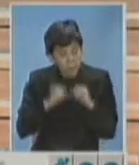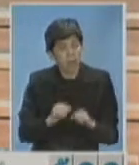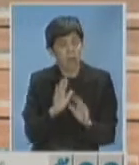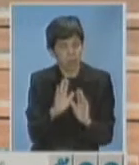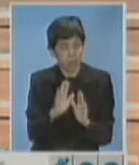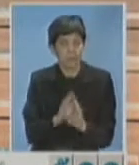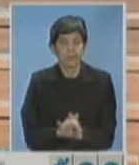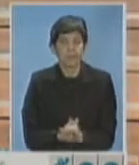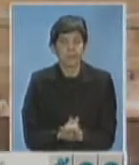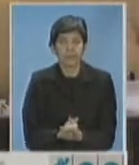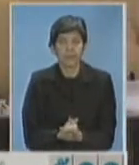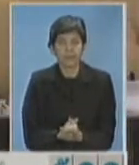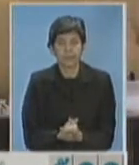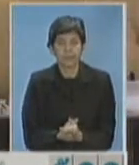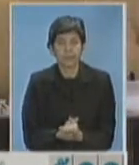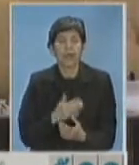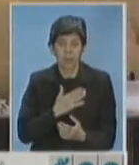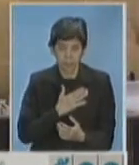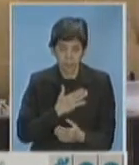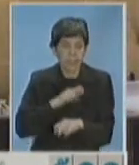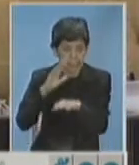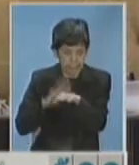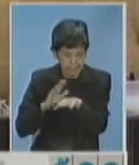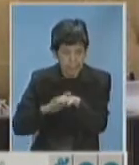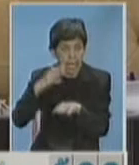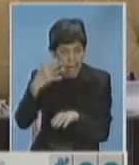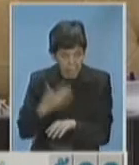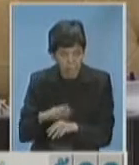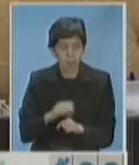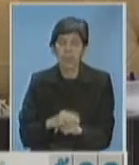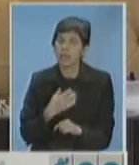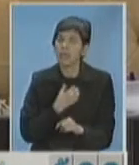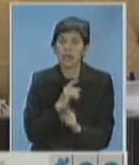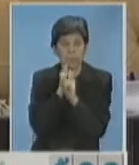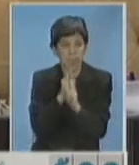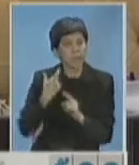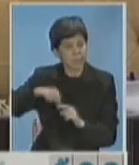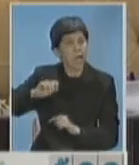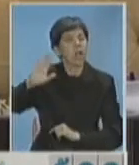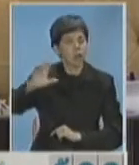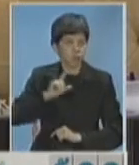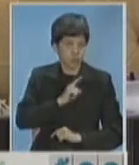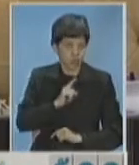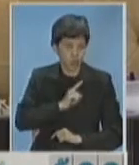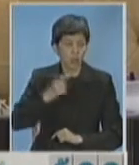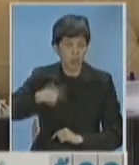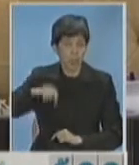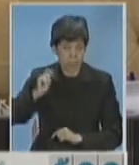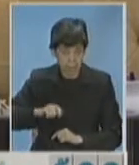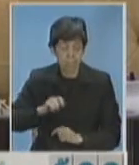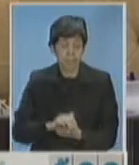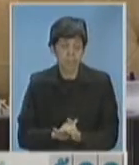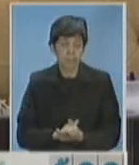ครับ ครับผมได้เตือนหลายครั้งแล้วนะครับให้เป็นขบวนการยุติธรรมในขั้นศาลนะ